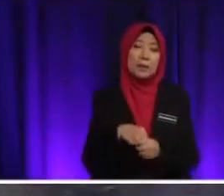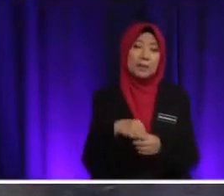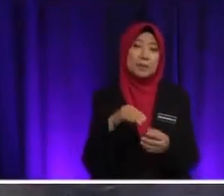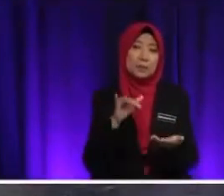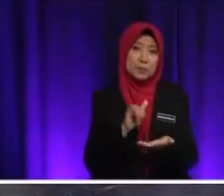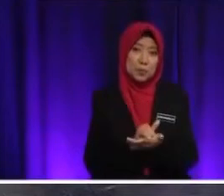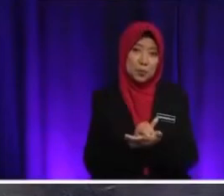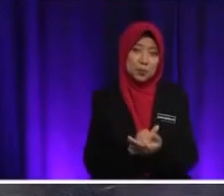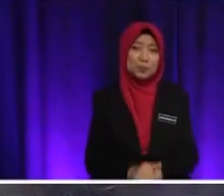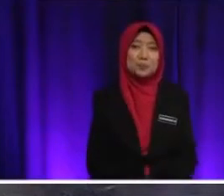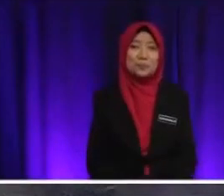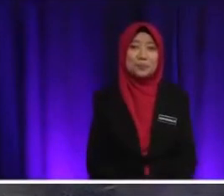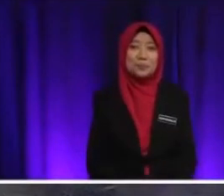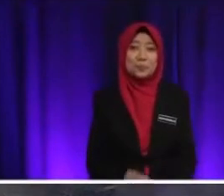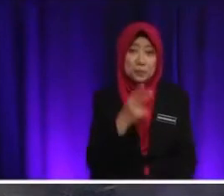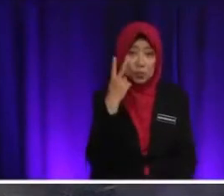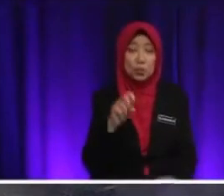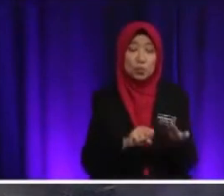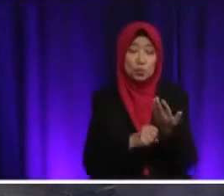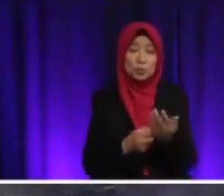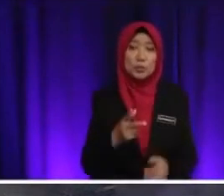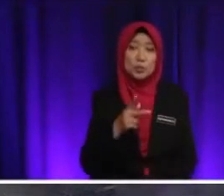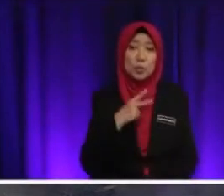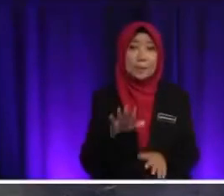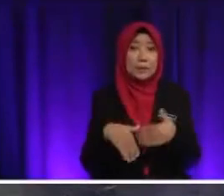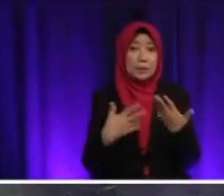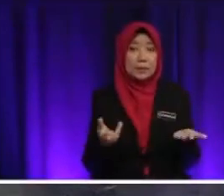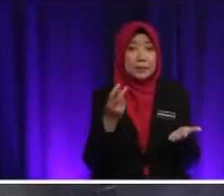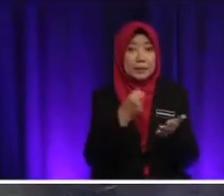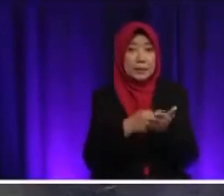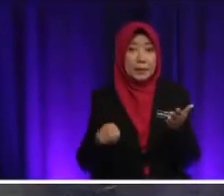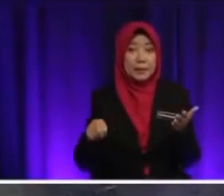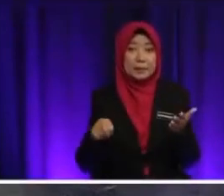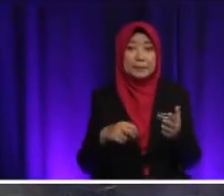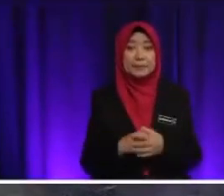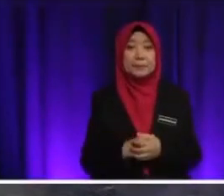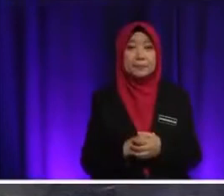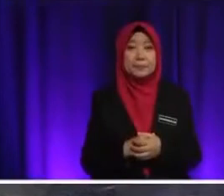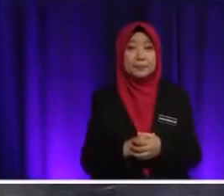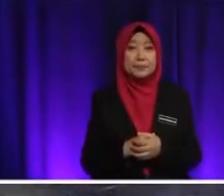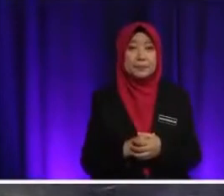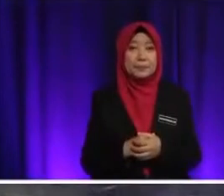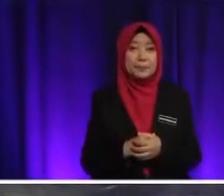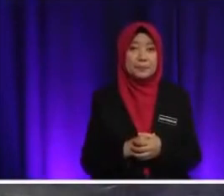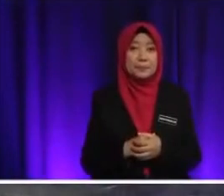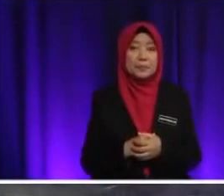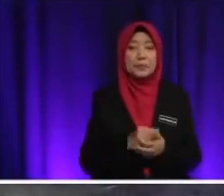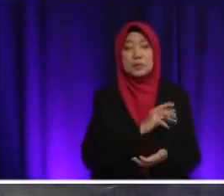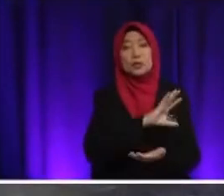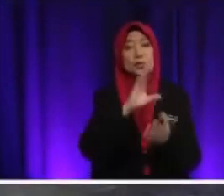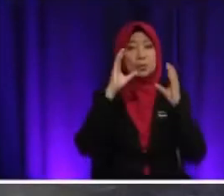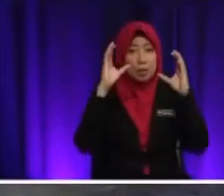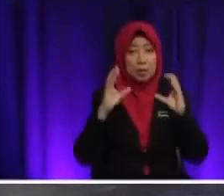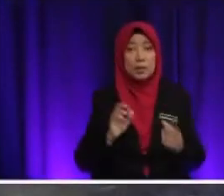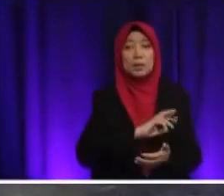kita serbu sumberku. Dan bagaimana Ustaz menilai prestasi murid-murid kita hari ini? Okey, selalu secara